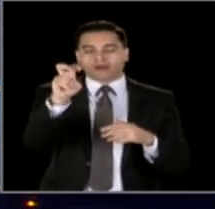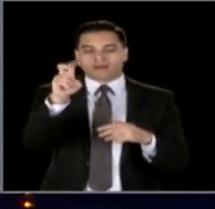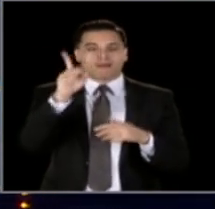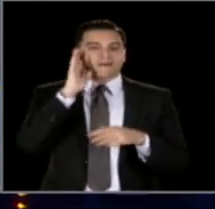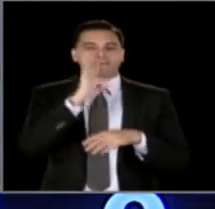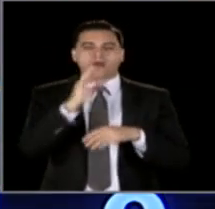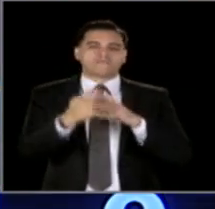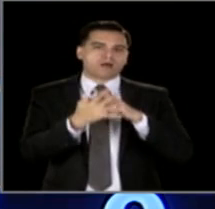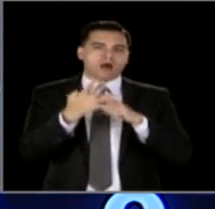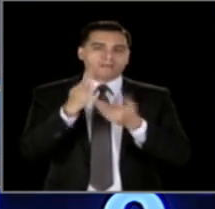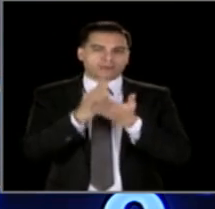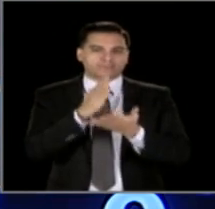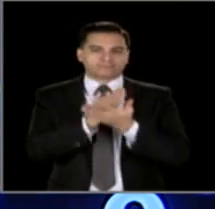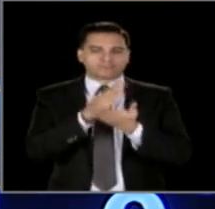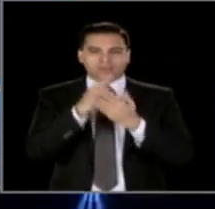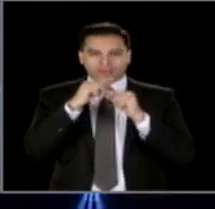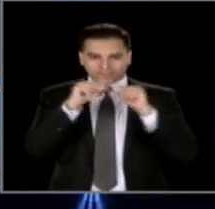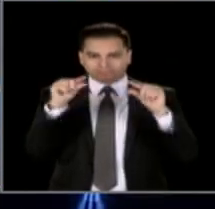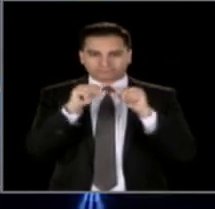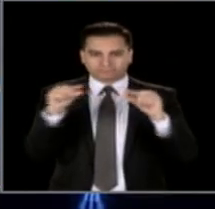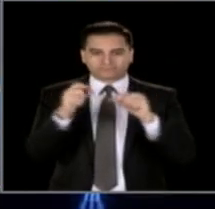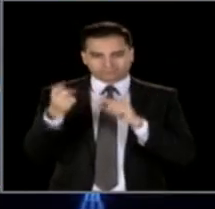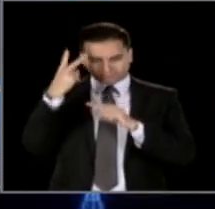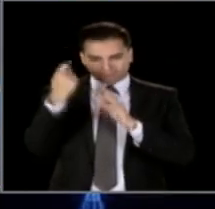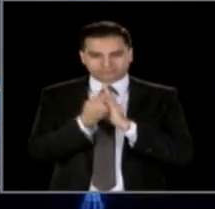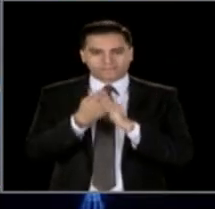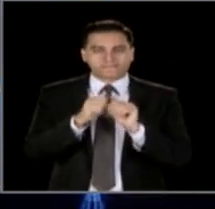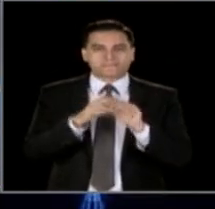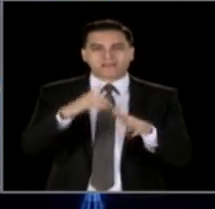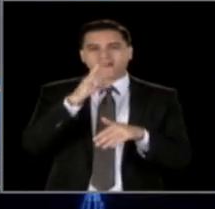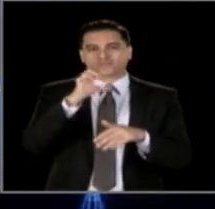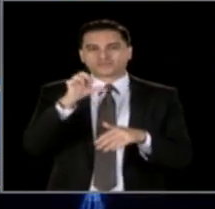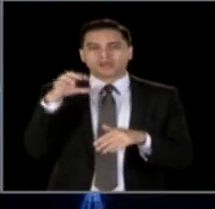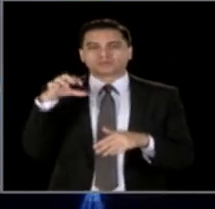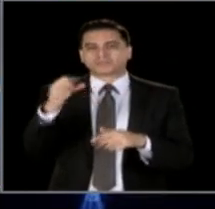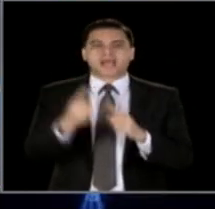أربع أجزاء، صدر الأول منها 1990،